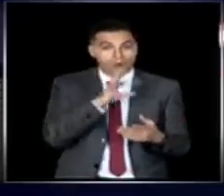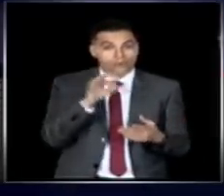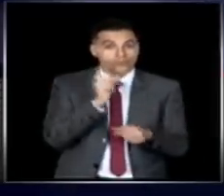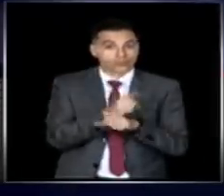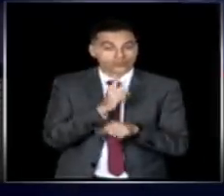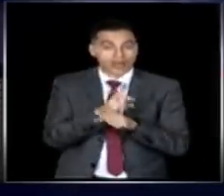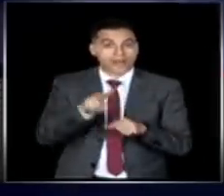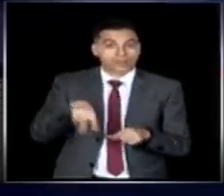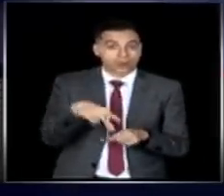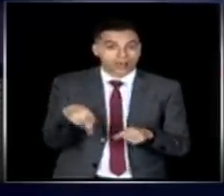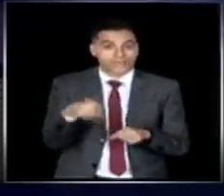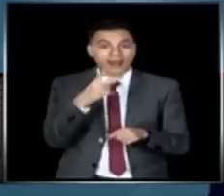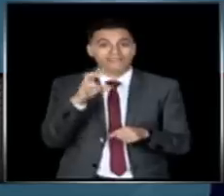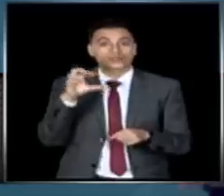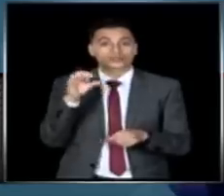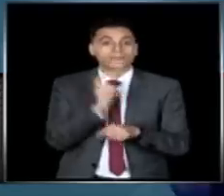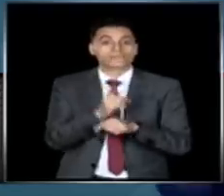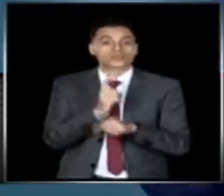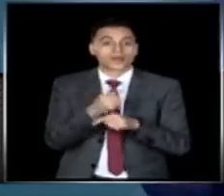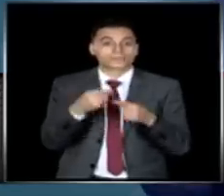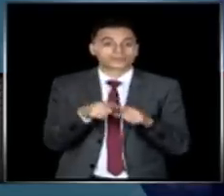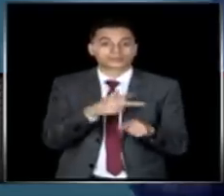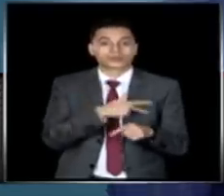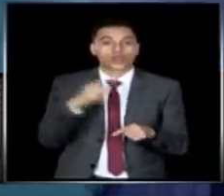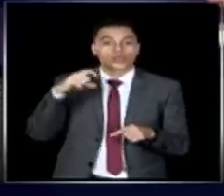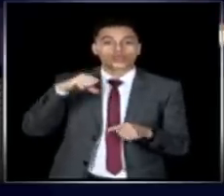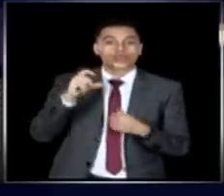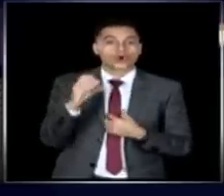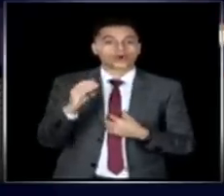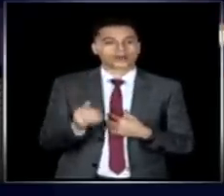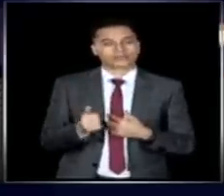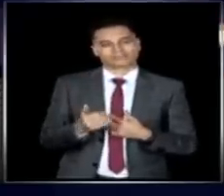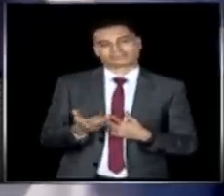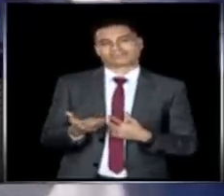مدرب البرازيل في 2009 دونجا؟ طبعاً